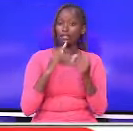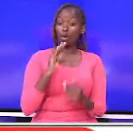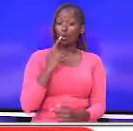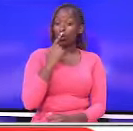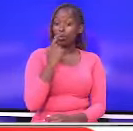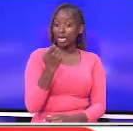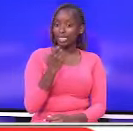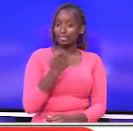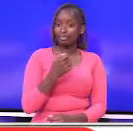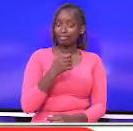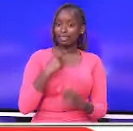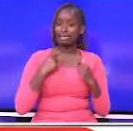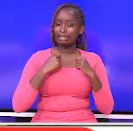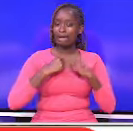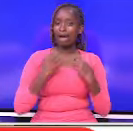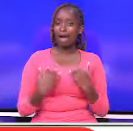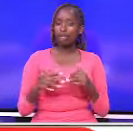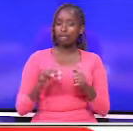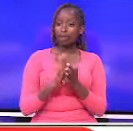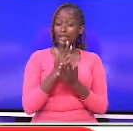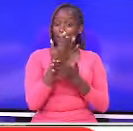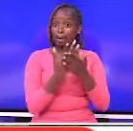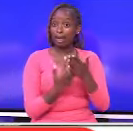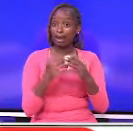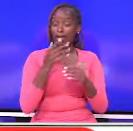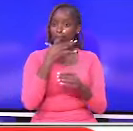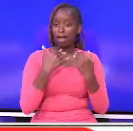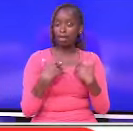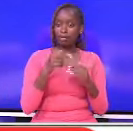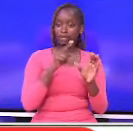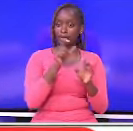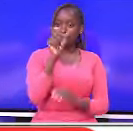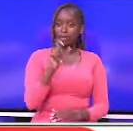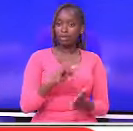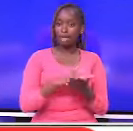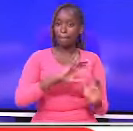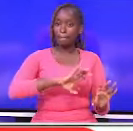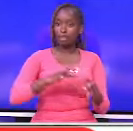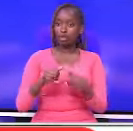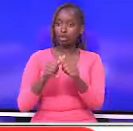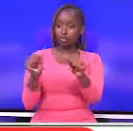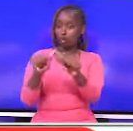zikibaki na dosari ya damu, kujitangaza kwake kama katibu mkuu wa chama hakukumwendea vyema.